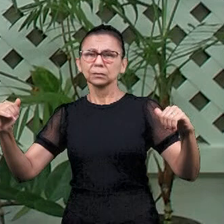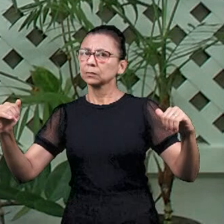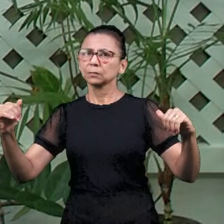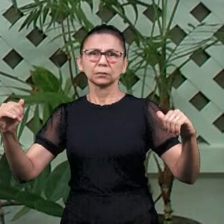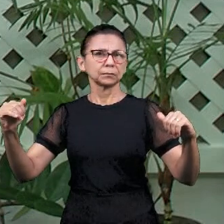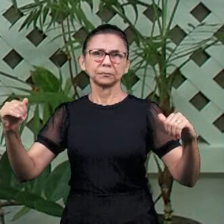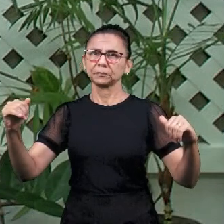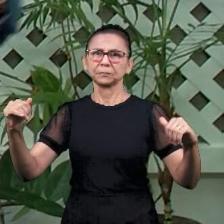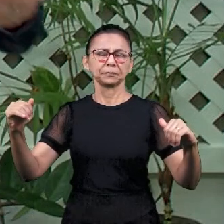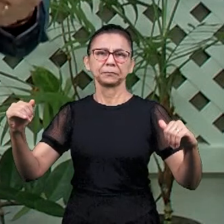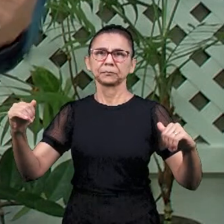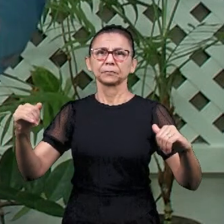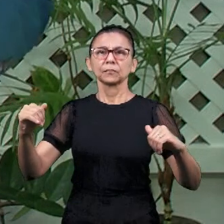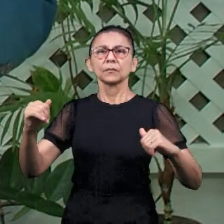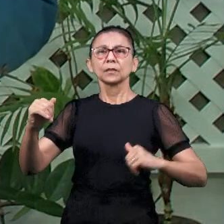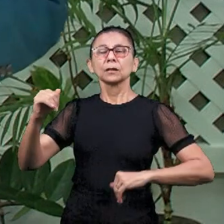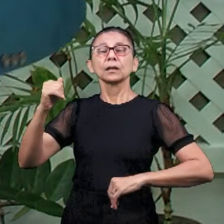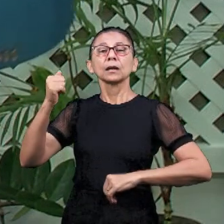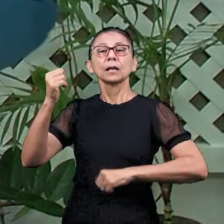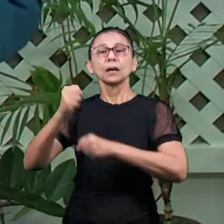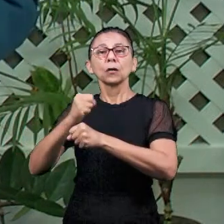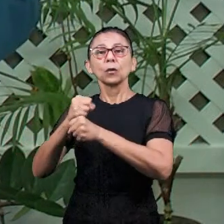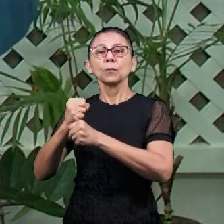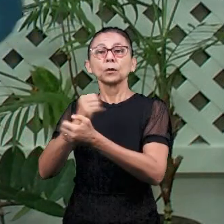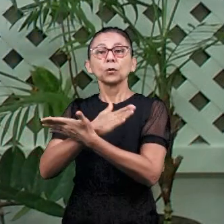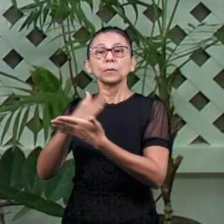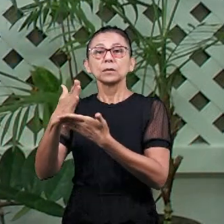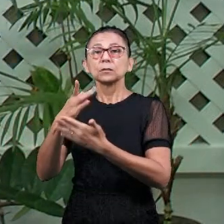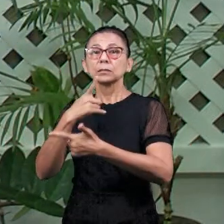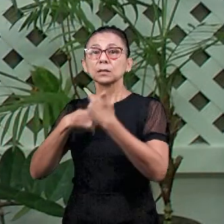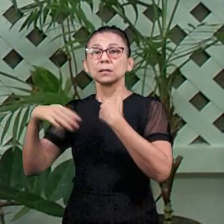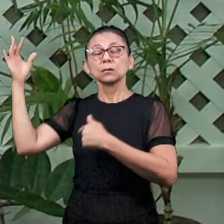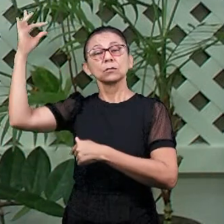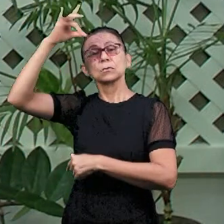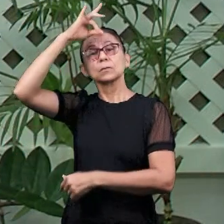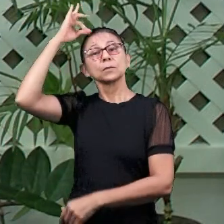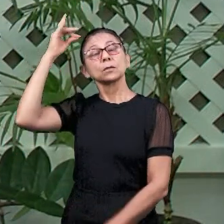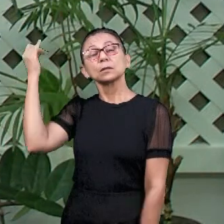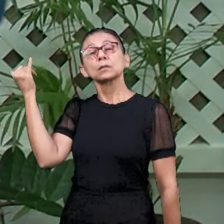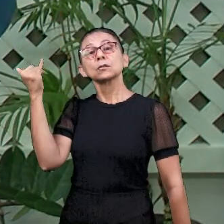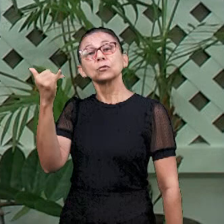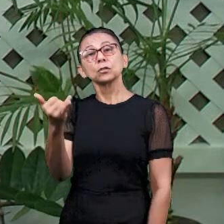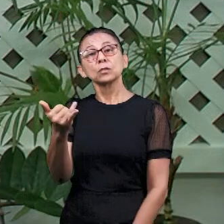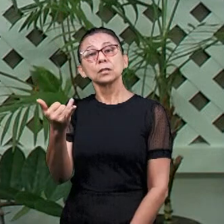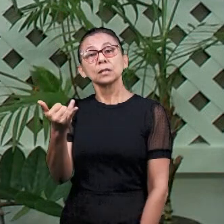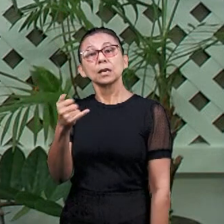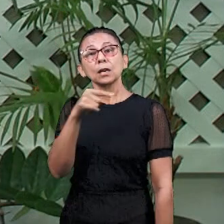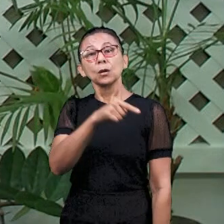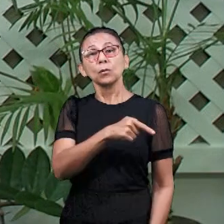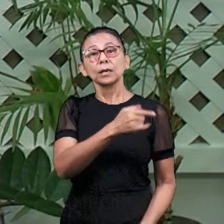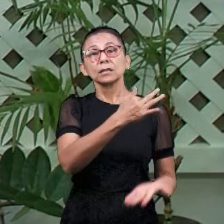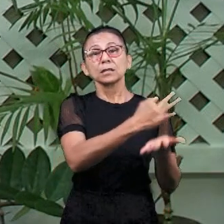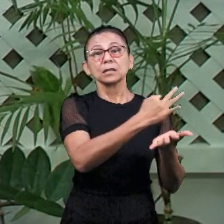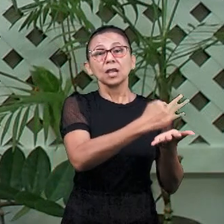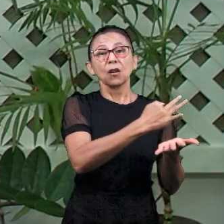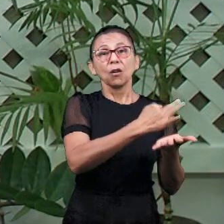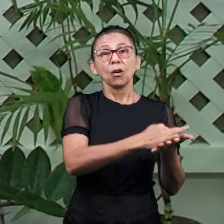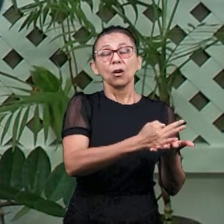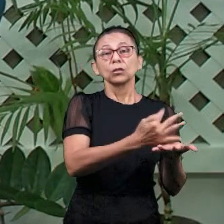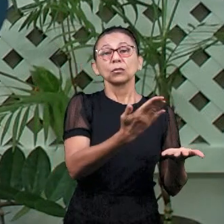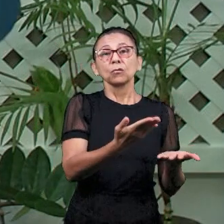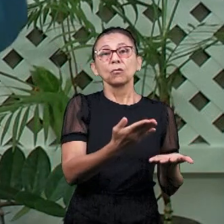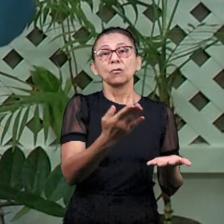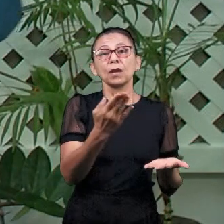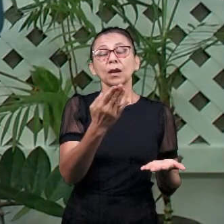division. Il est né d'un désir du Saint-Esprit de dire ce qu'ils étaient en train de renier, que Jésus est aux portes. C'est ce qui s'appelle